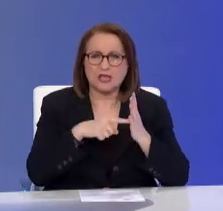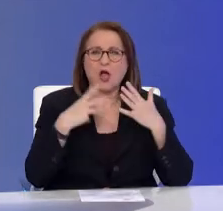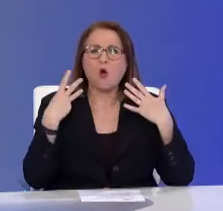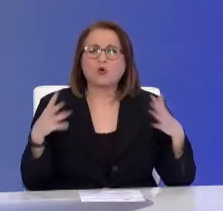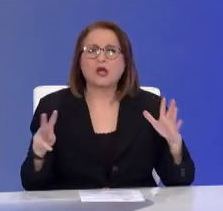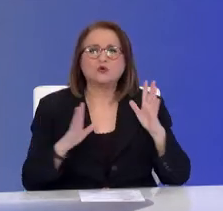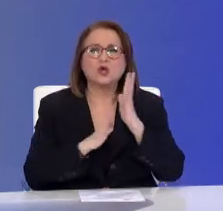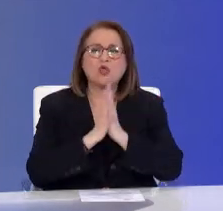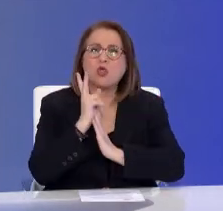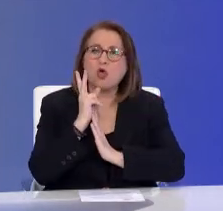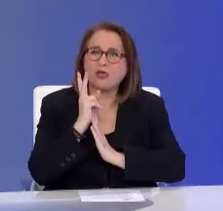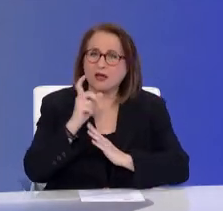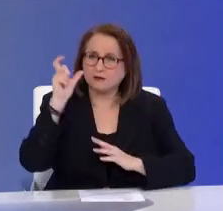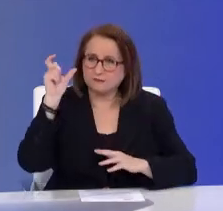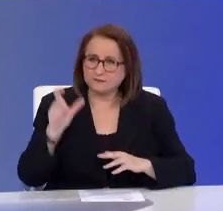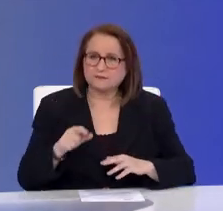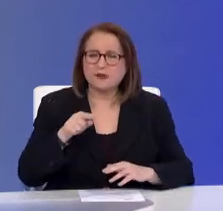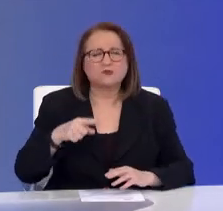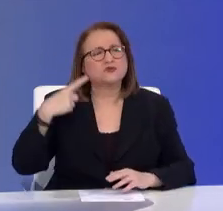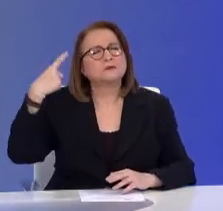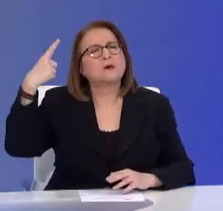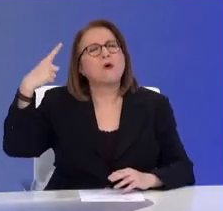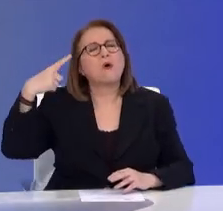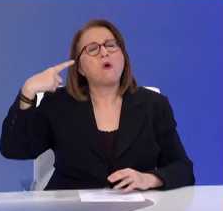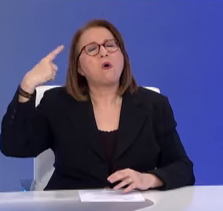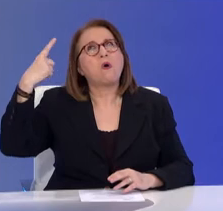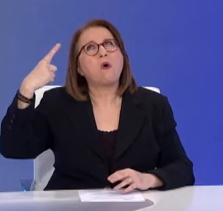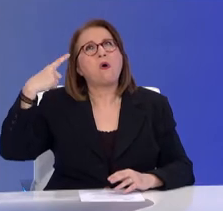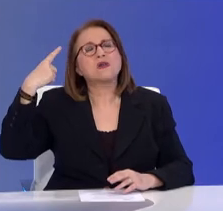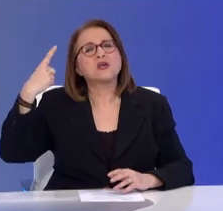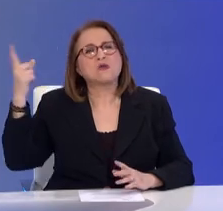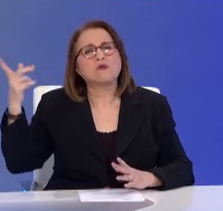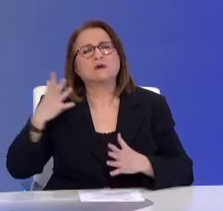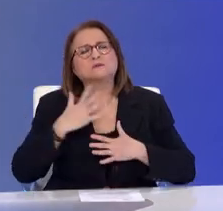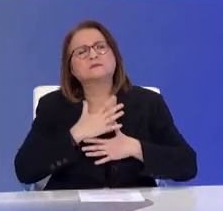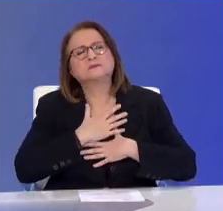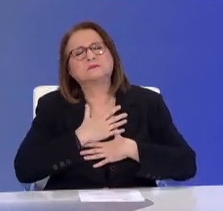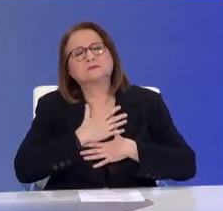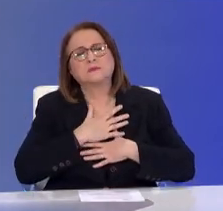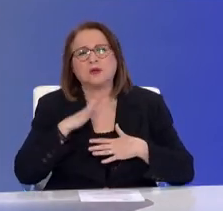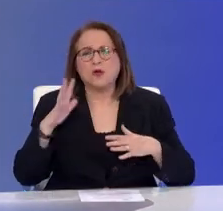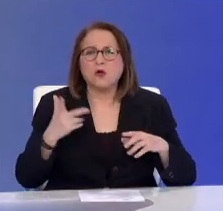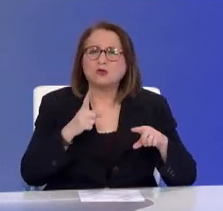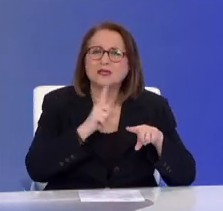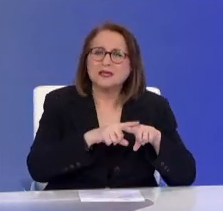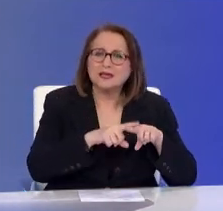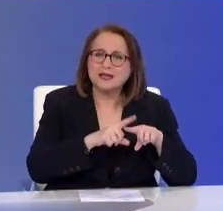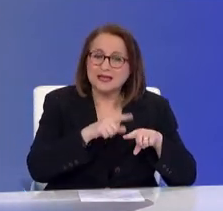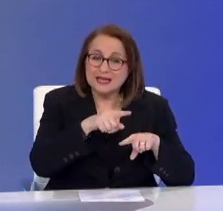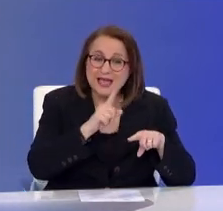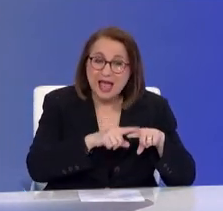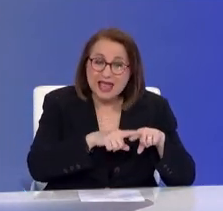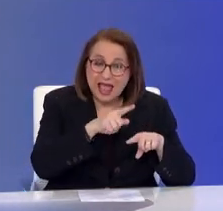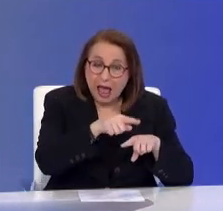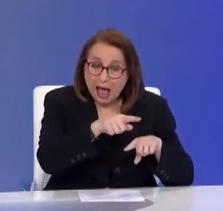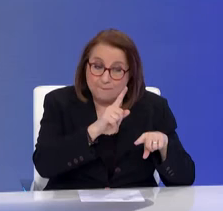1812 υιοθέτησε το όραμα ότι η χώρα που γέννησε τον δυτικό πολιτισμό